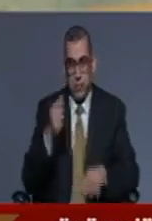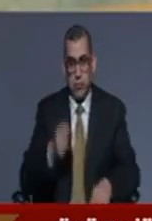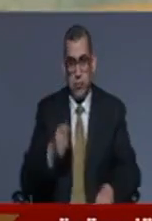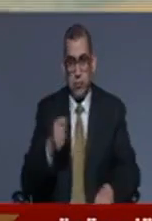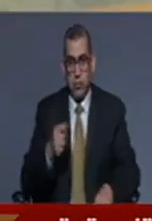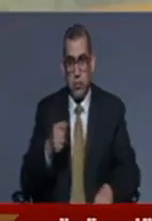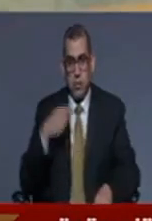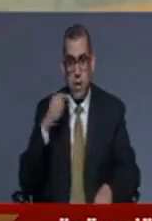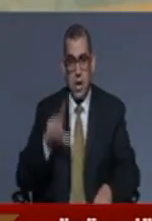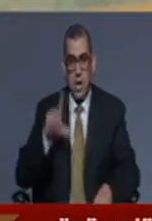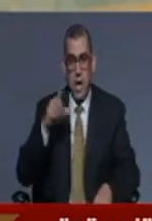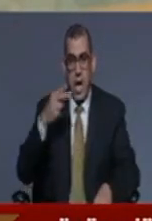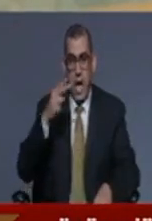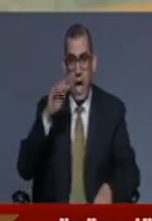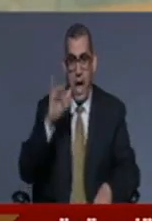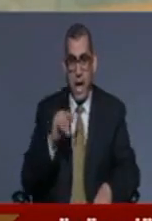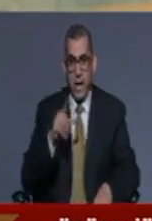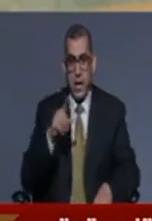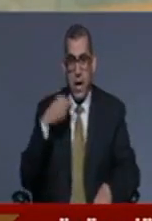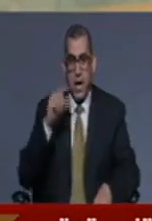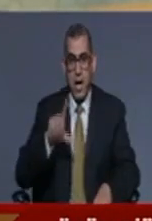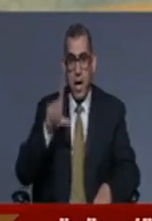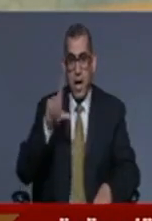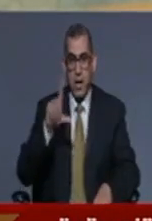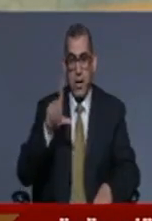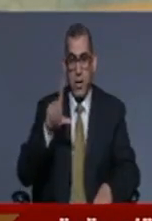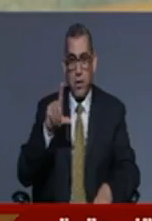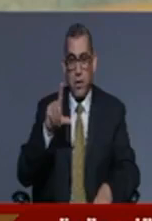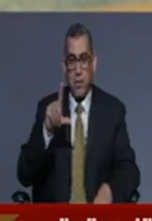علي بونغو رئيس جمهورية الجابون